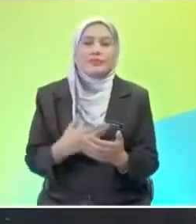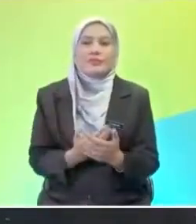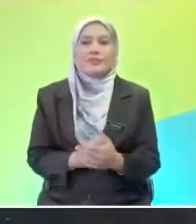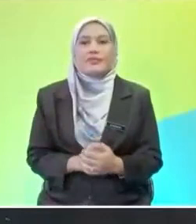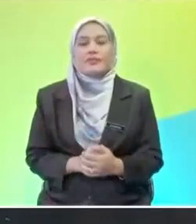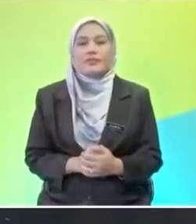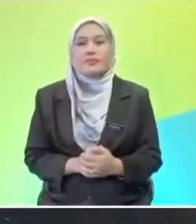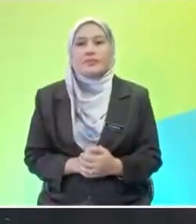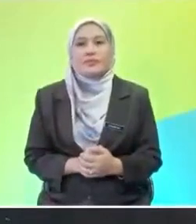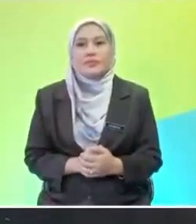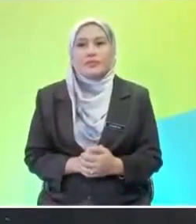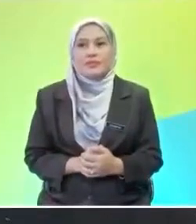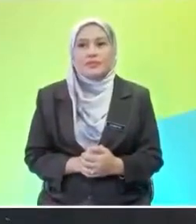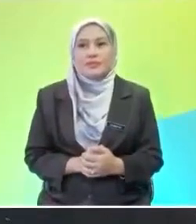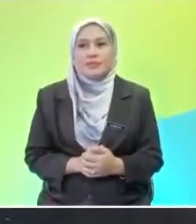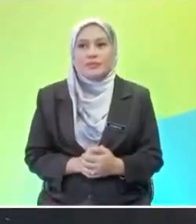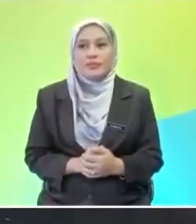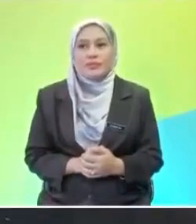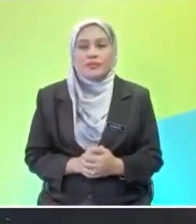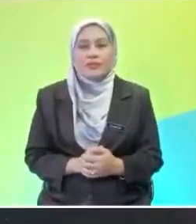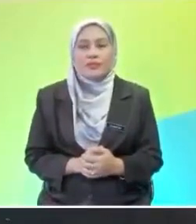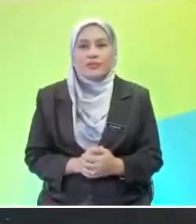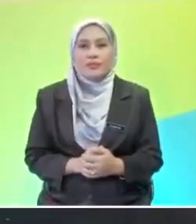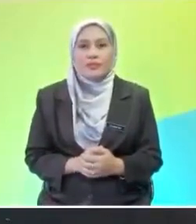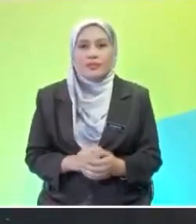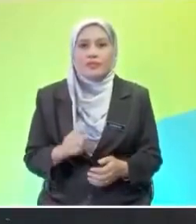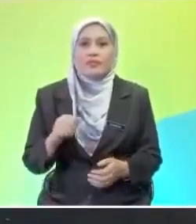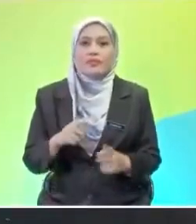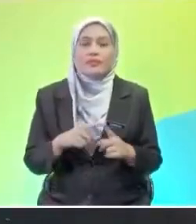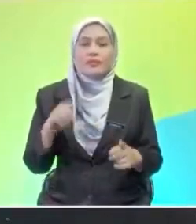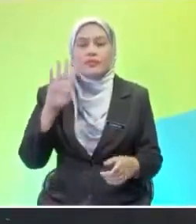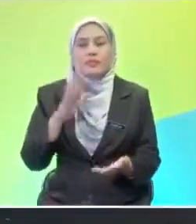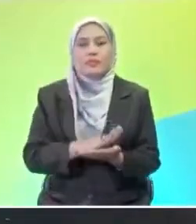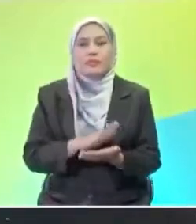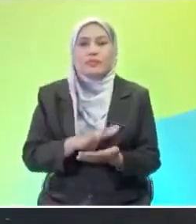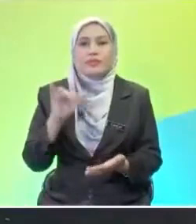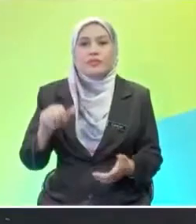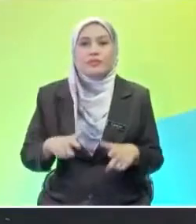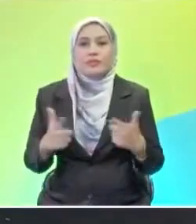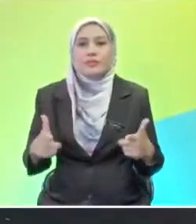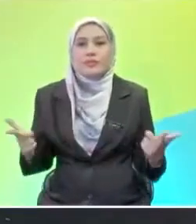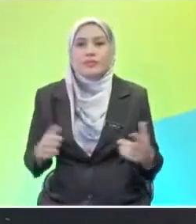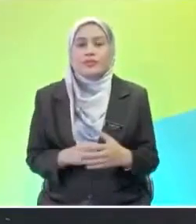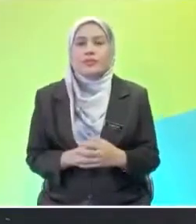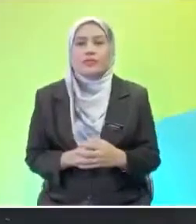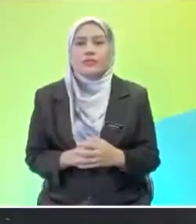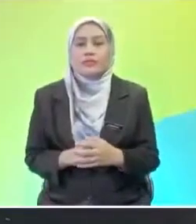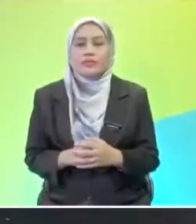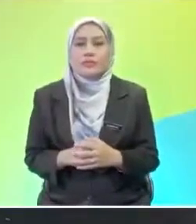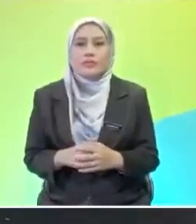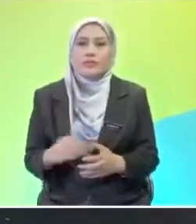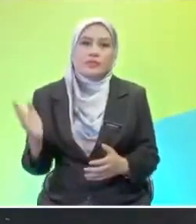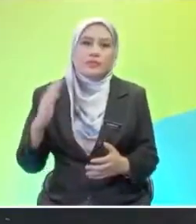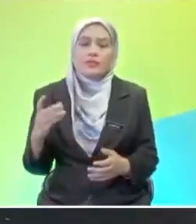pengetahuan penonton kita, semua murid kita dari 4 sekolah berbeza ya cikgu. Betul tu, dari 4 sekolah berbeza. Ha, okay. Jom